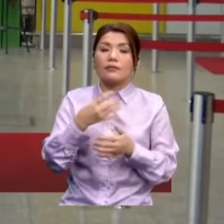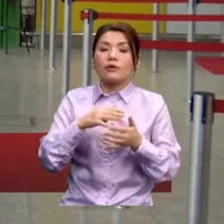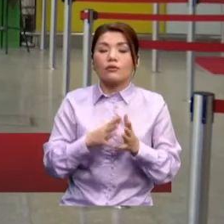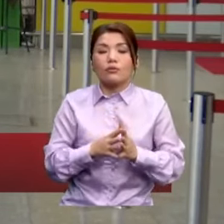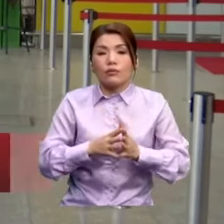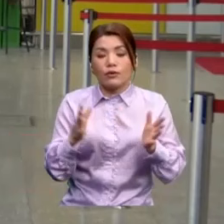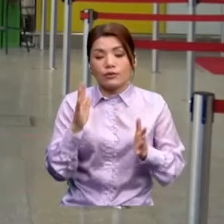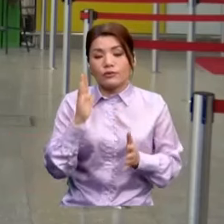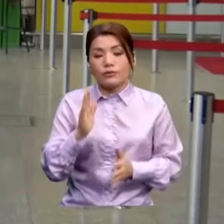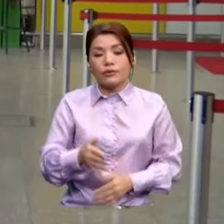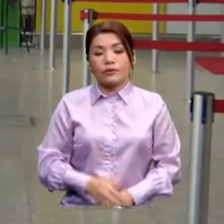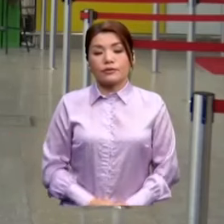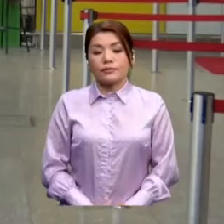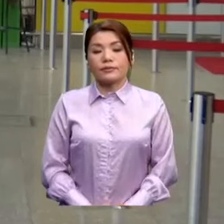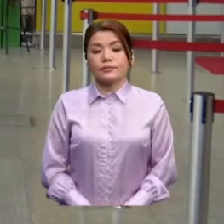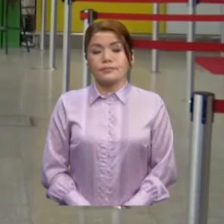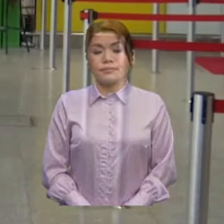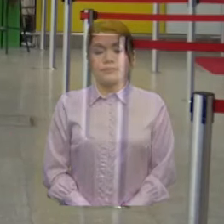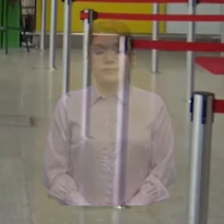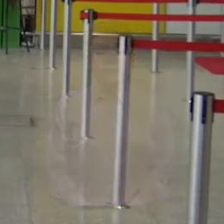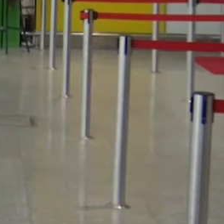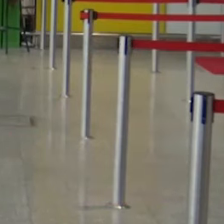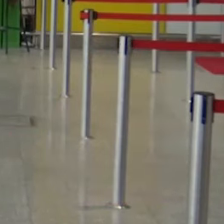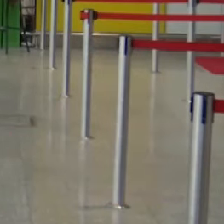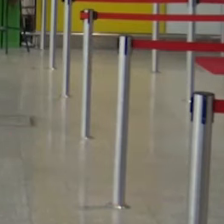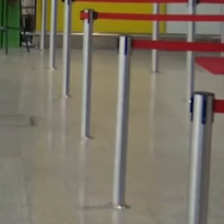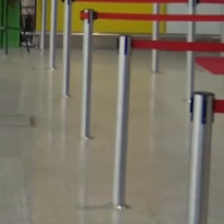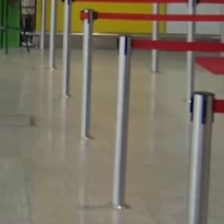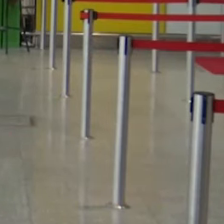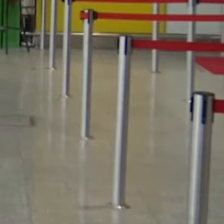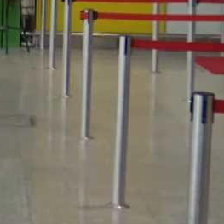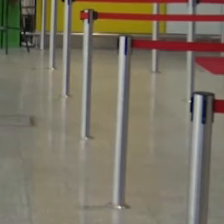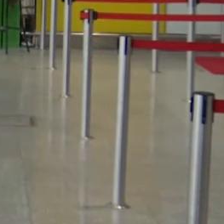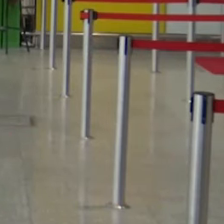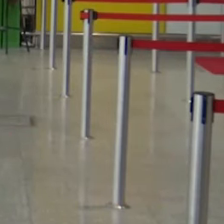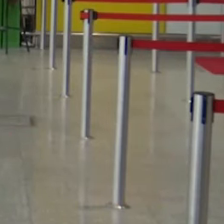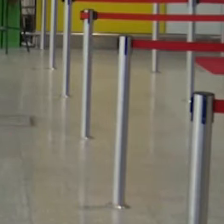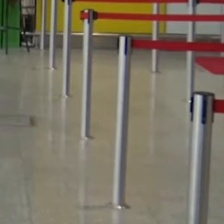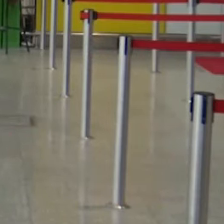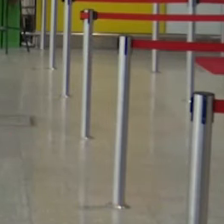күтілуде. Шерхан Абзалұлы, Асқар Айткенов, Атамекен, Бизнес арнасы.